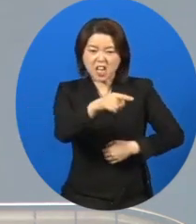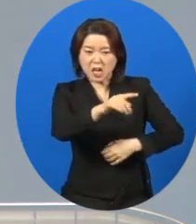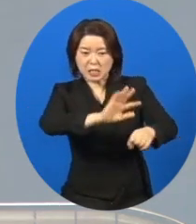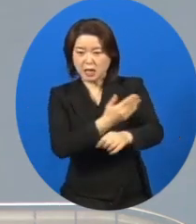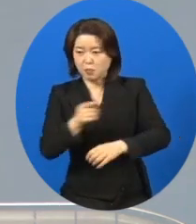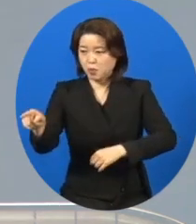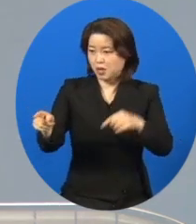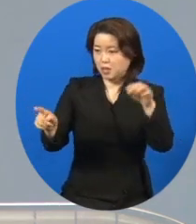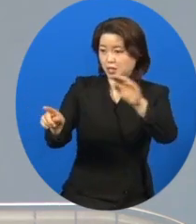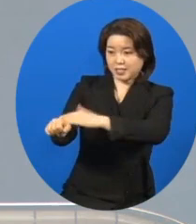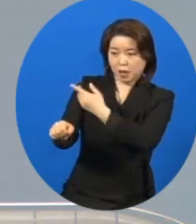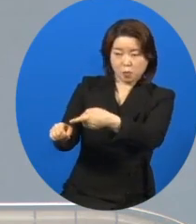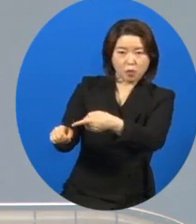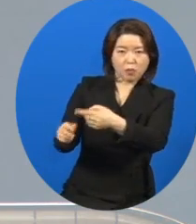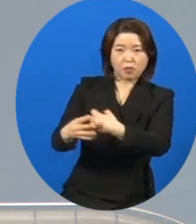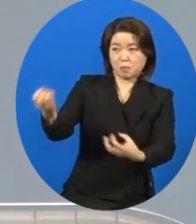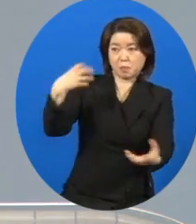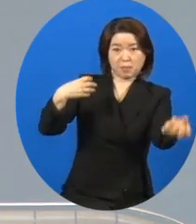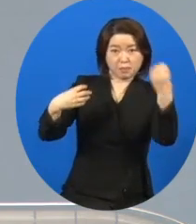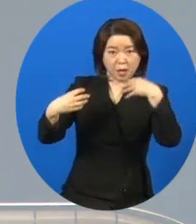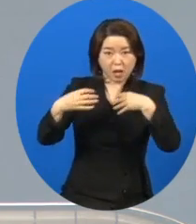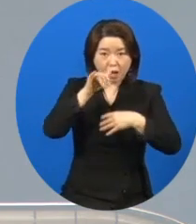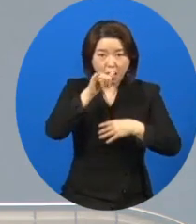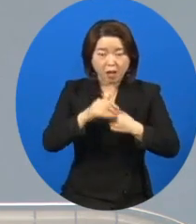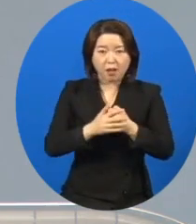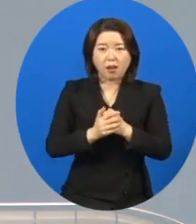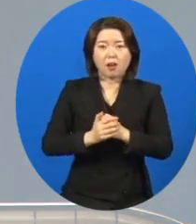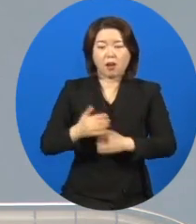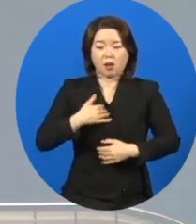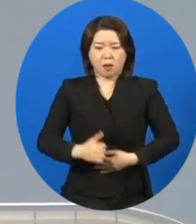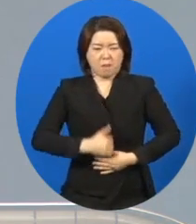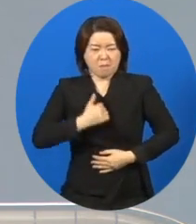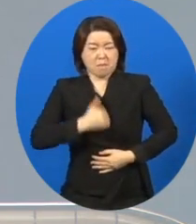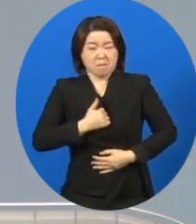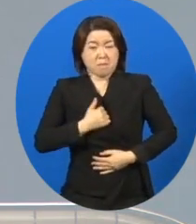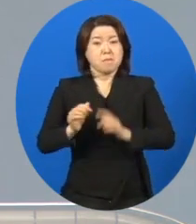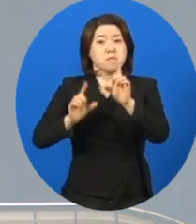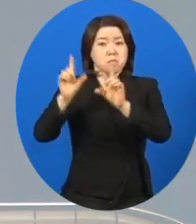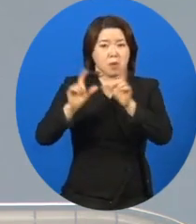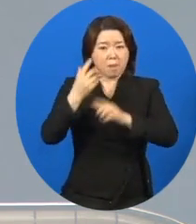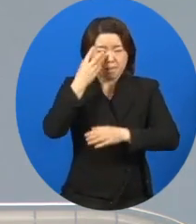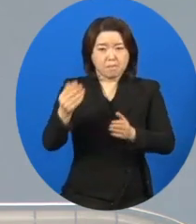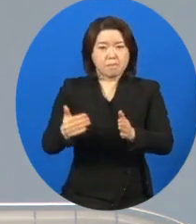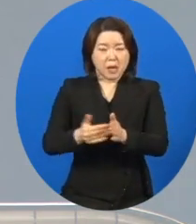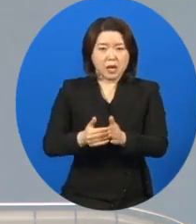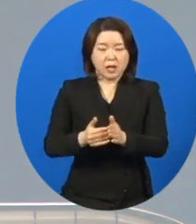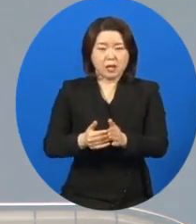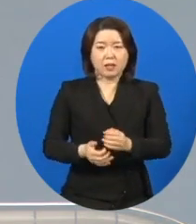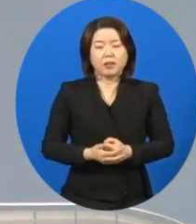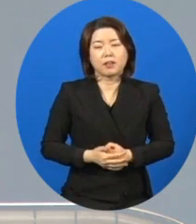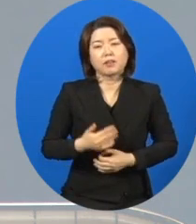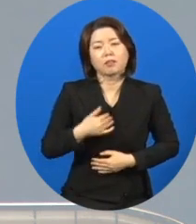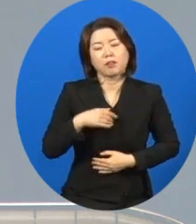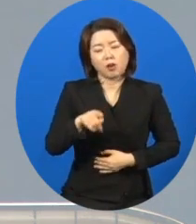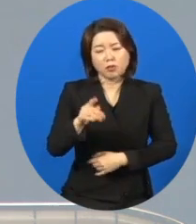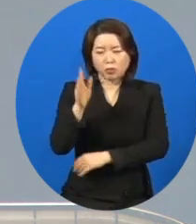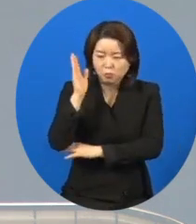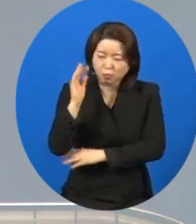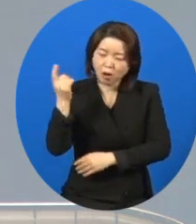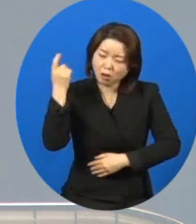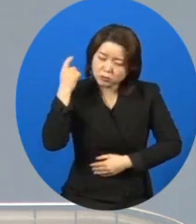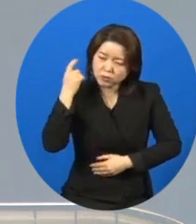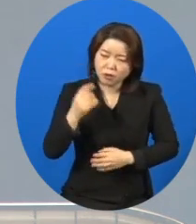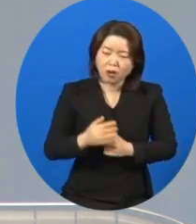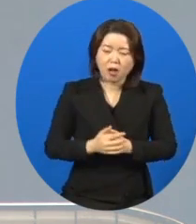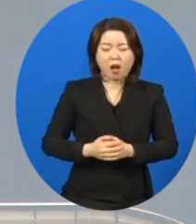것을 주장하고 그렇게 분노해야 하는 거예요. 제가 그 이야기를 들으면서